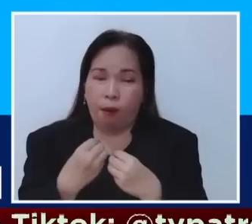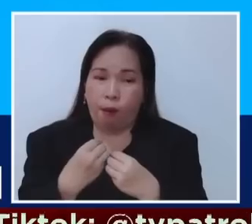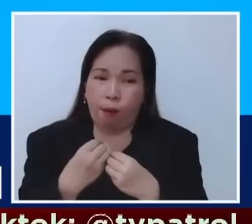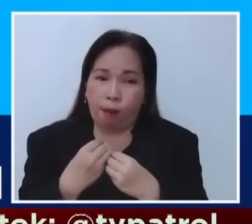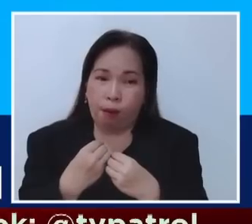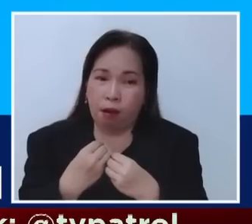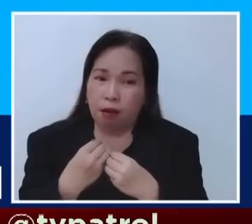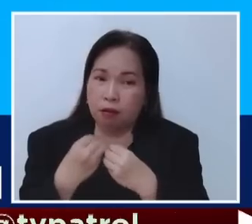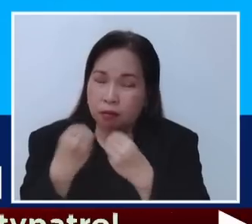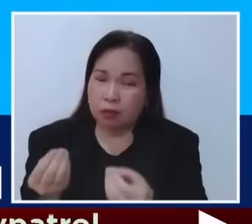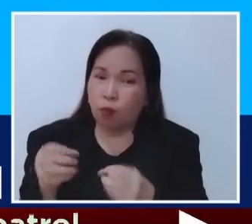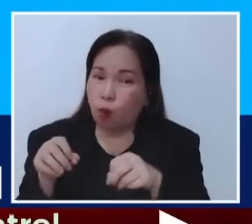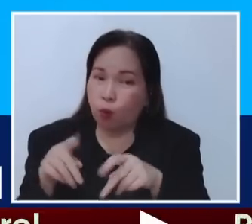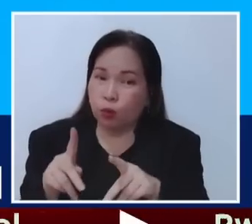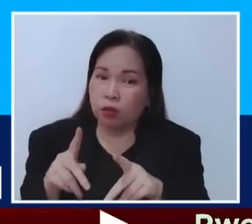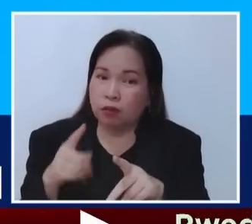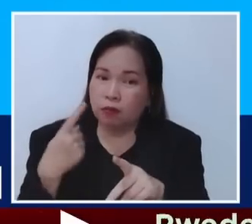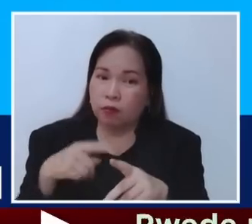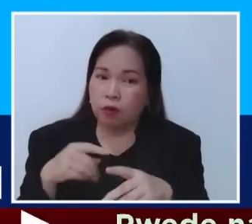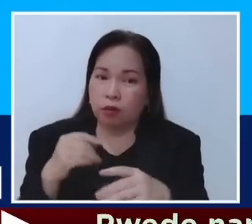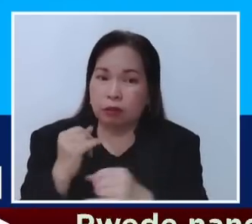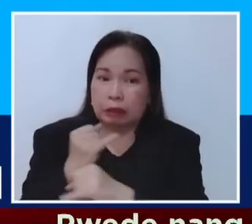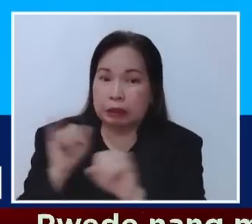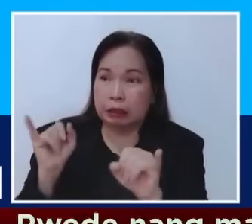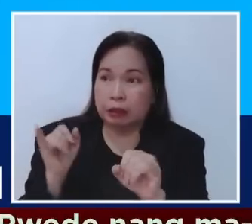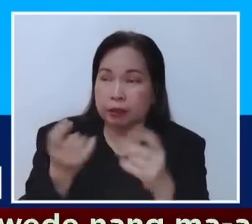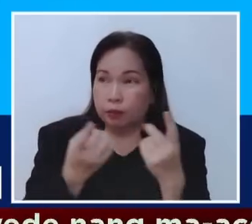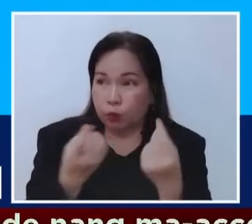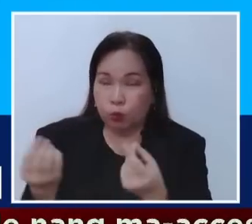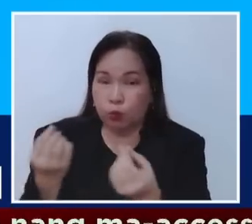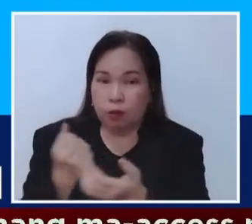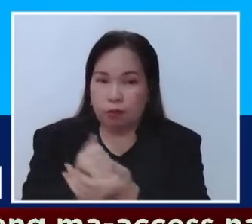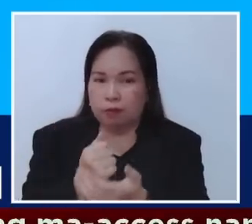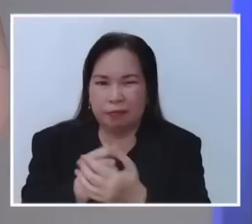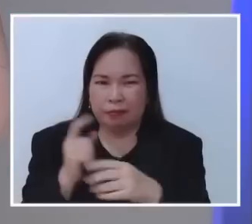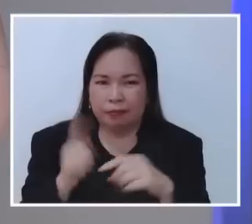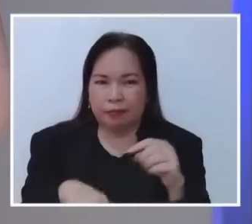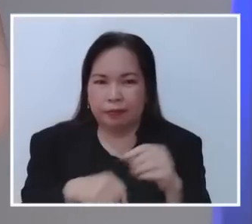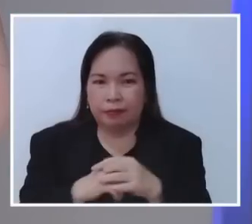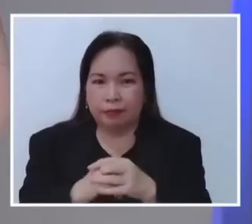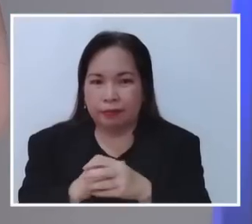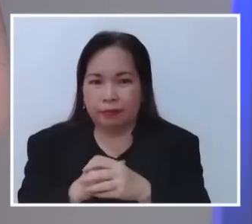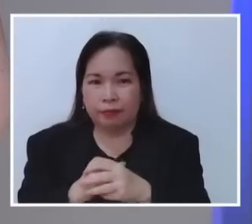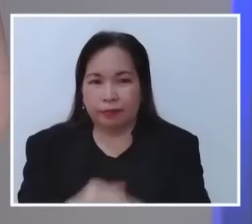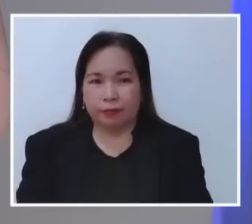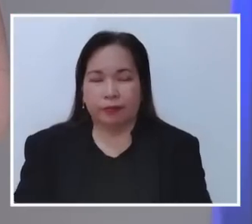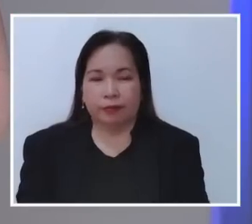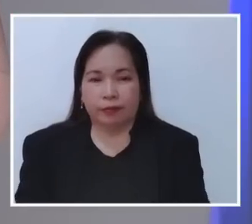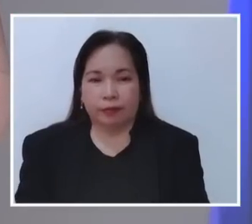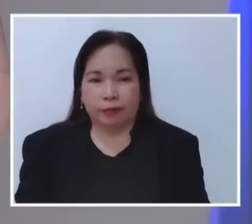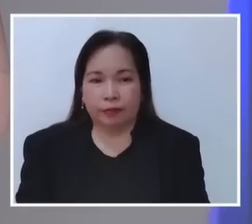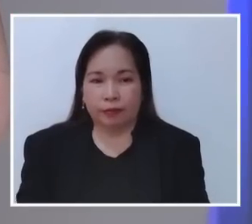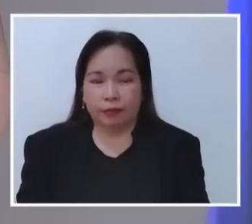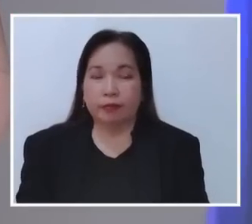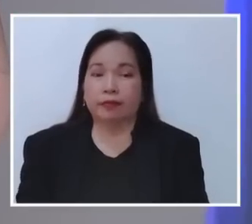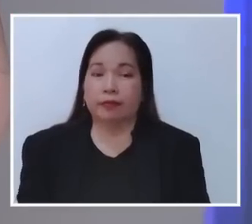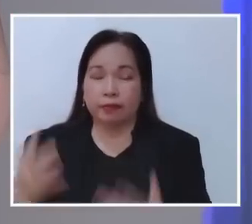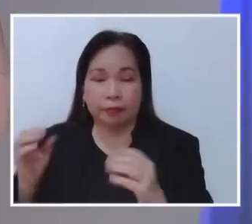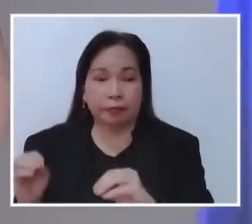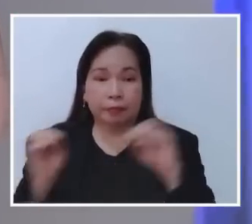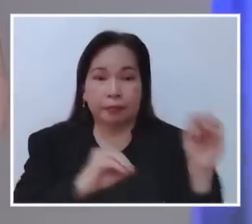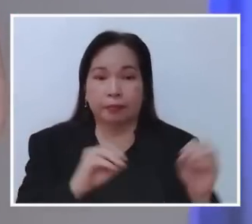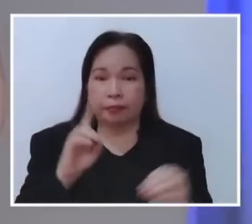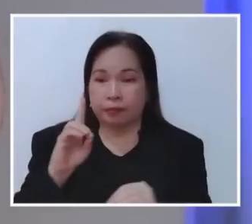given opportunities for independent practice. Inilipat na ng Department of